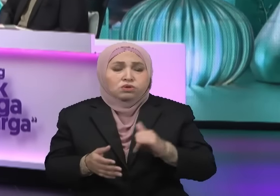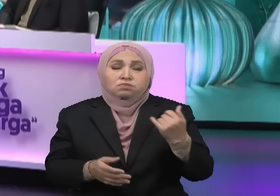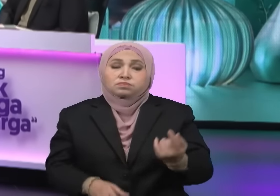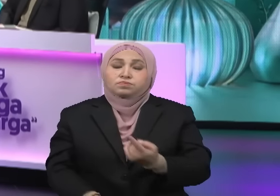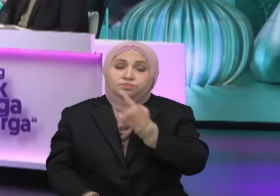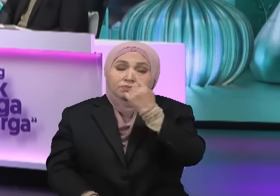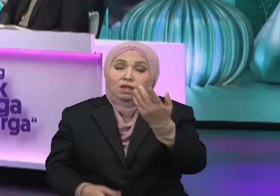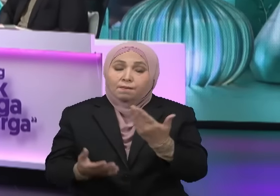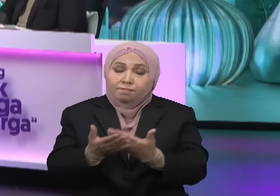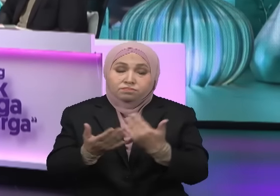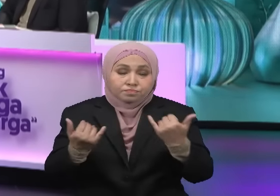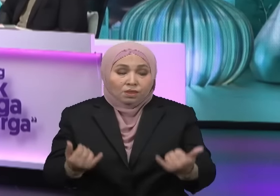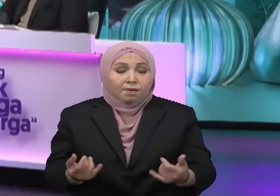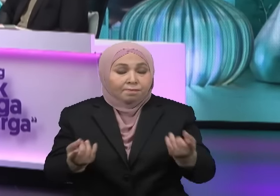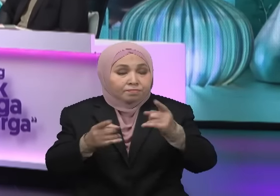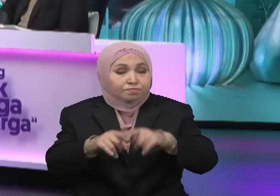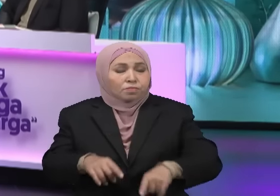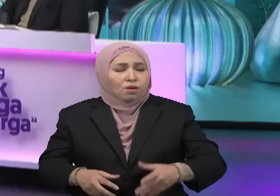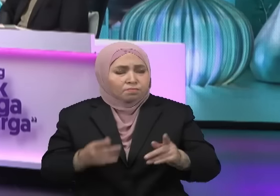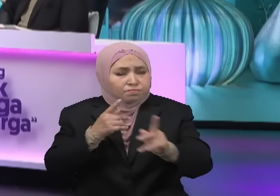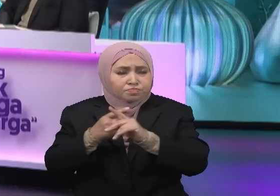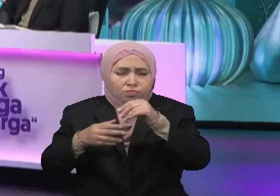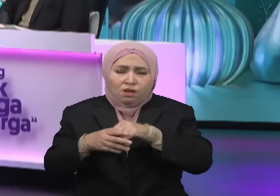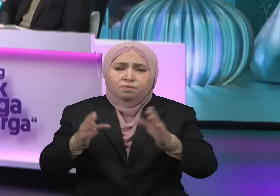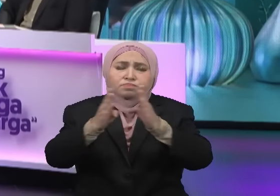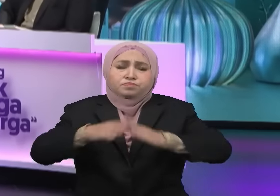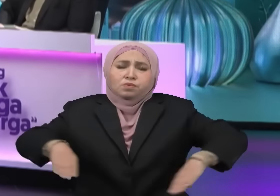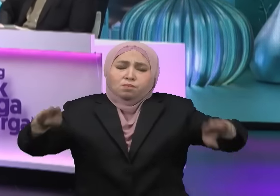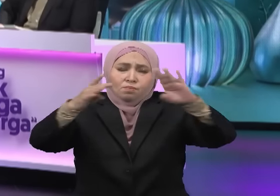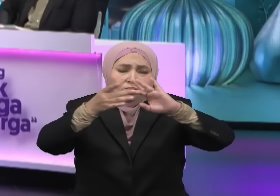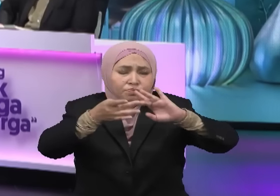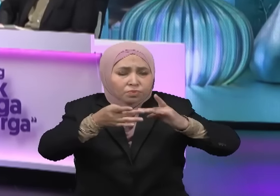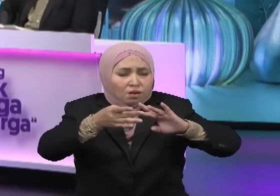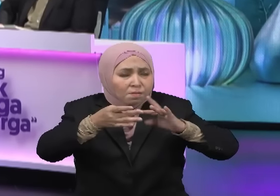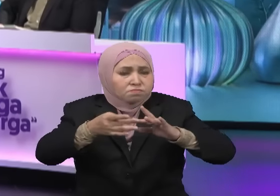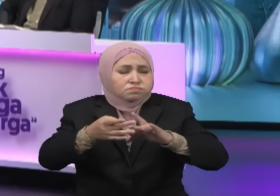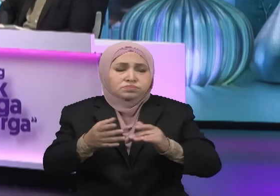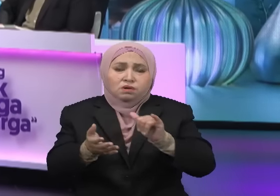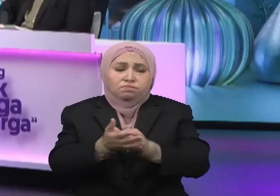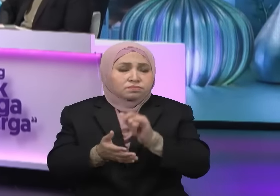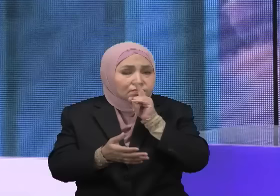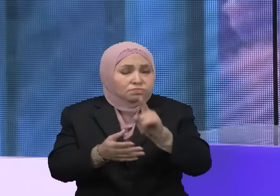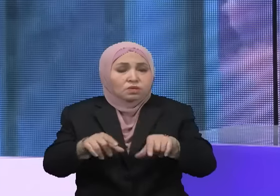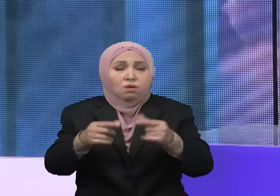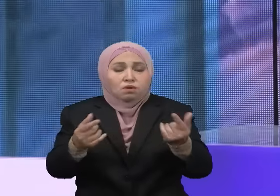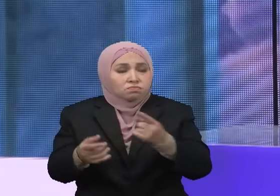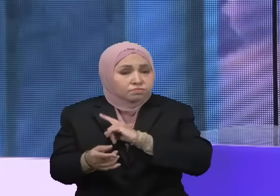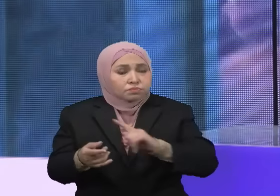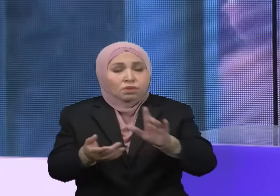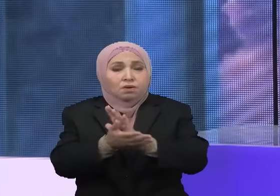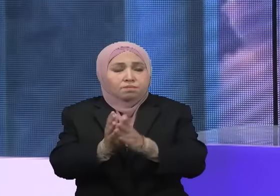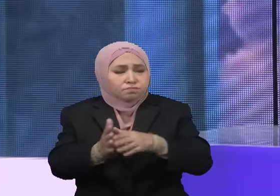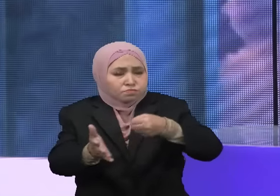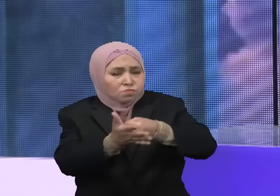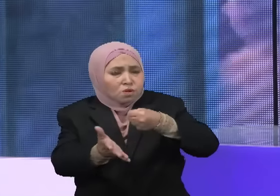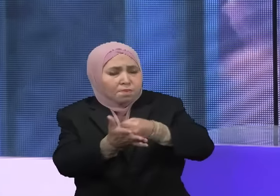sebenarnya sampai sekarang berlaku. Ditanamkan dalam berita, di internet, apa sebagainya, bahawa sebenarnya Quran, Islam sebagai teroris